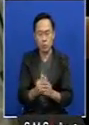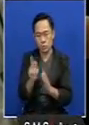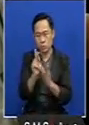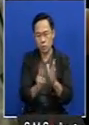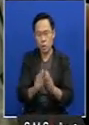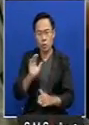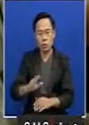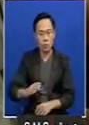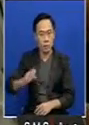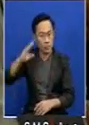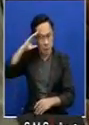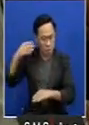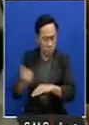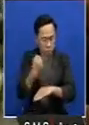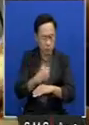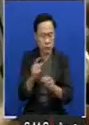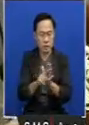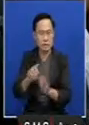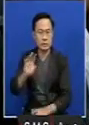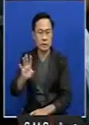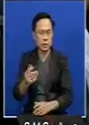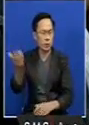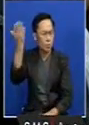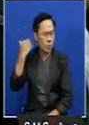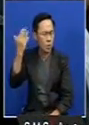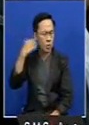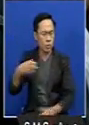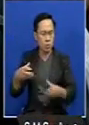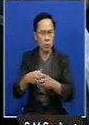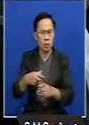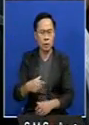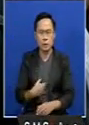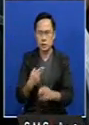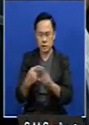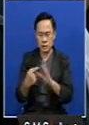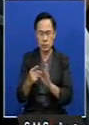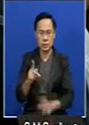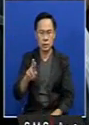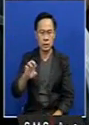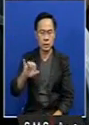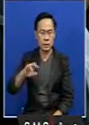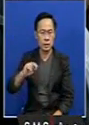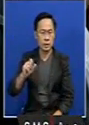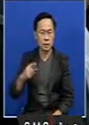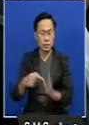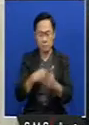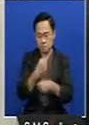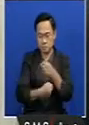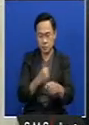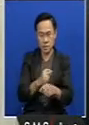ด้านกฎหมายให้กับคณะรัฐประหารถึง 4ชุดตั้งแต่สมัยของคณะพลเอกเกรียงศักดิ์ชมะนันท์ปี